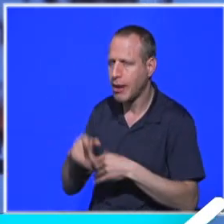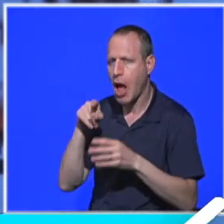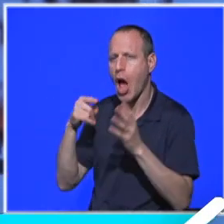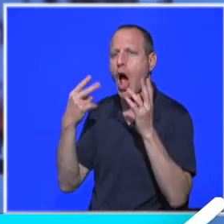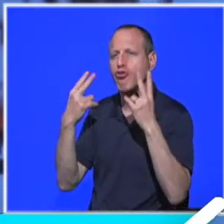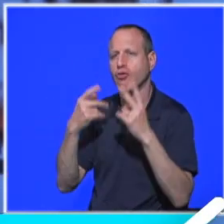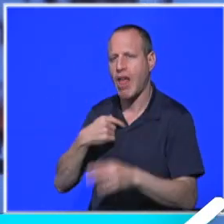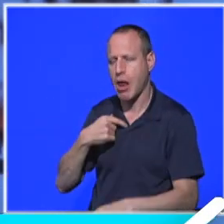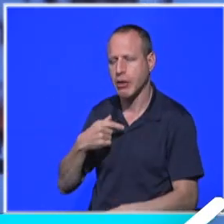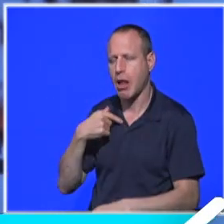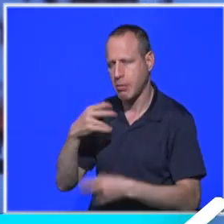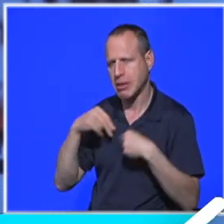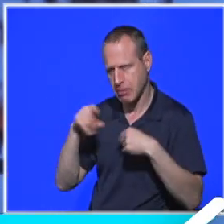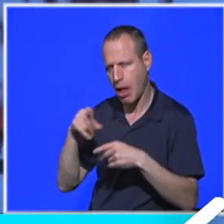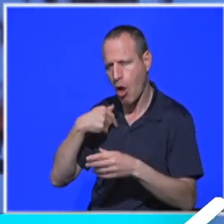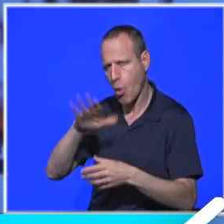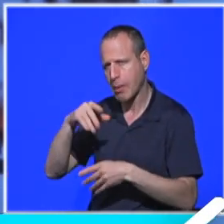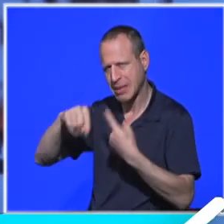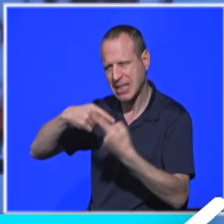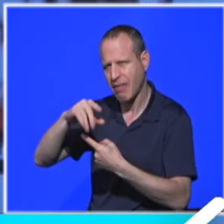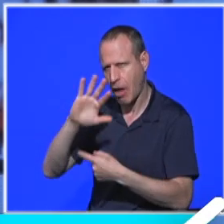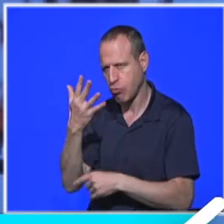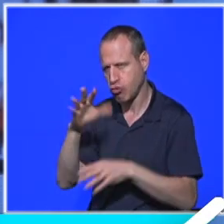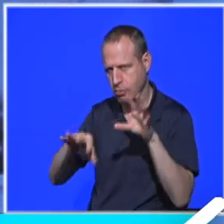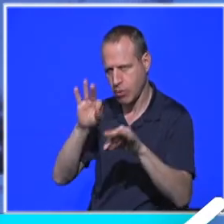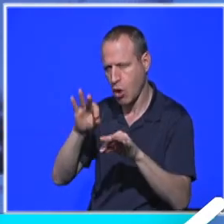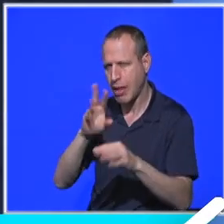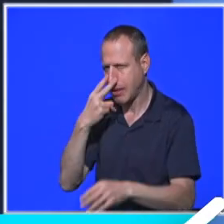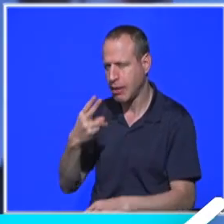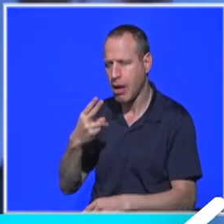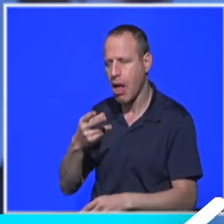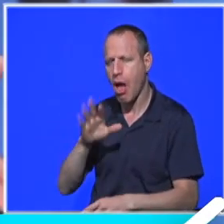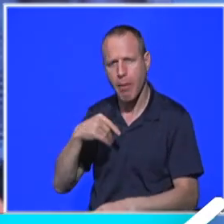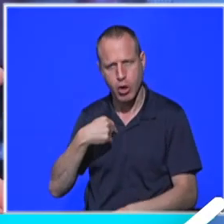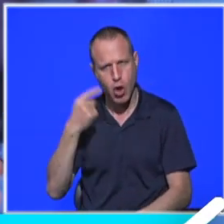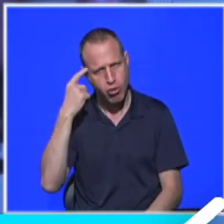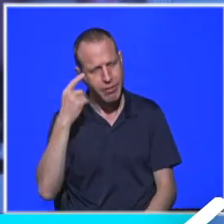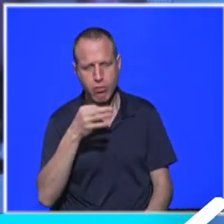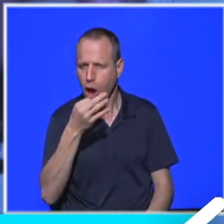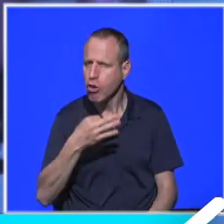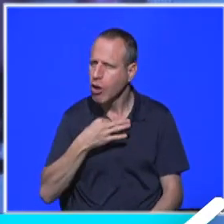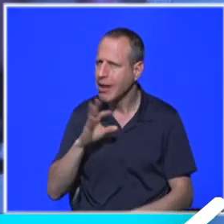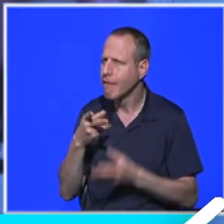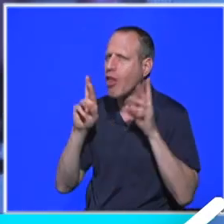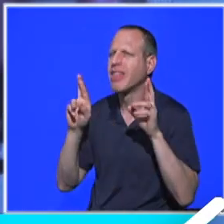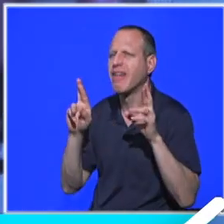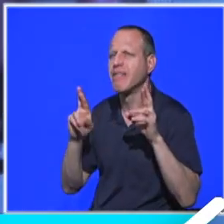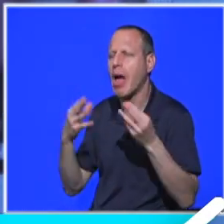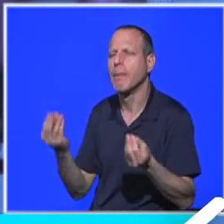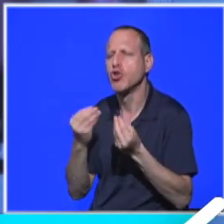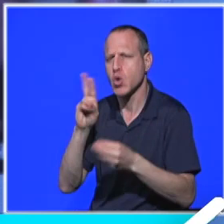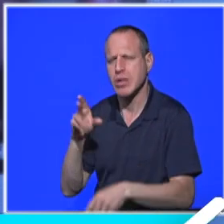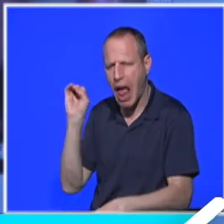איתך, אנחנו הולכים לקראת סבב חמישי, איך שזה נראה, והשאלה שלי, איפה התקווה? צריכה להיות תקווה, הרי מישהו צריך לבוא